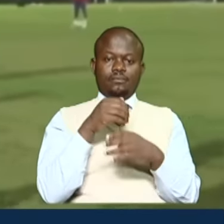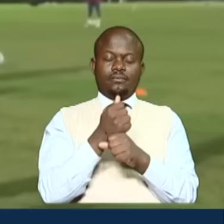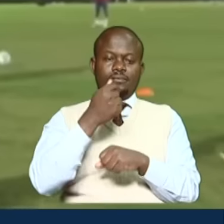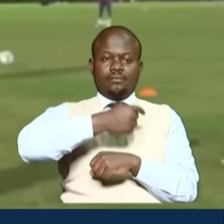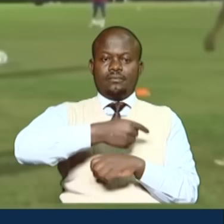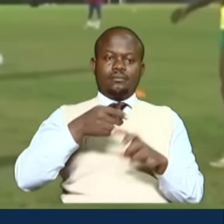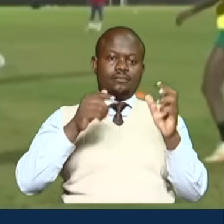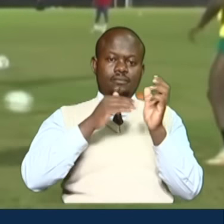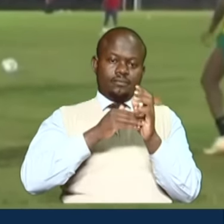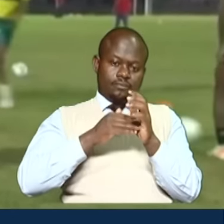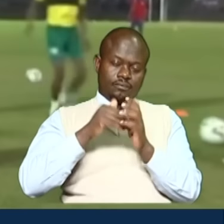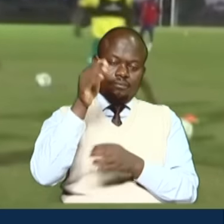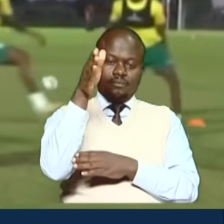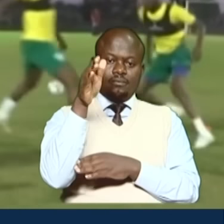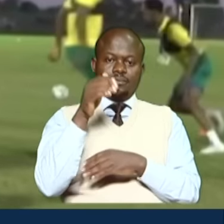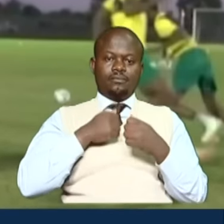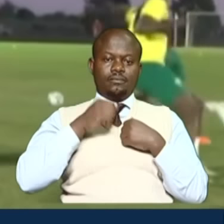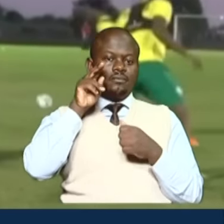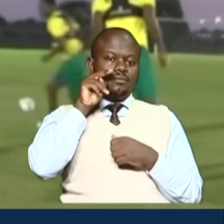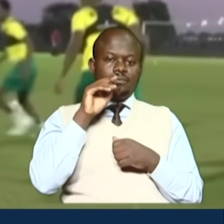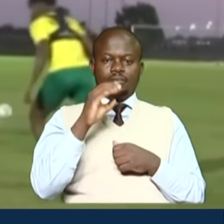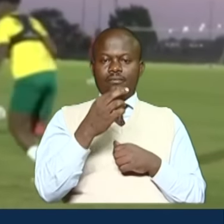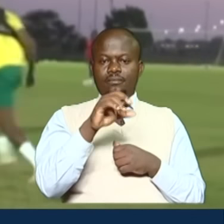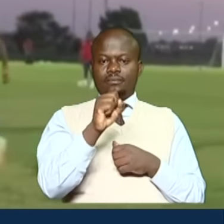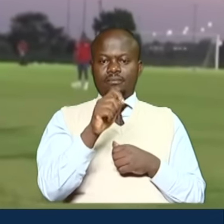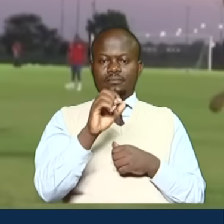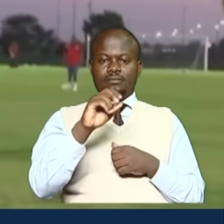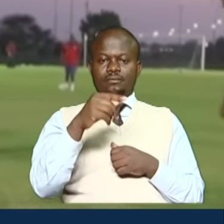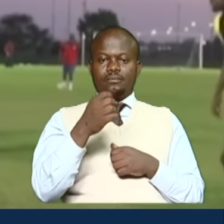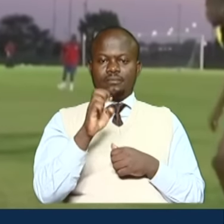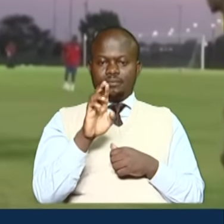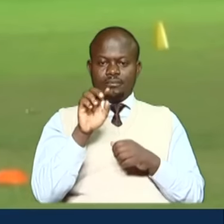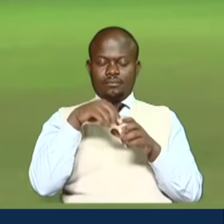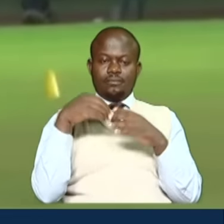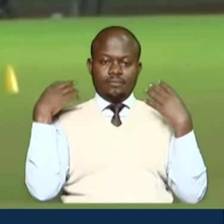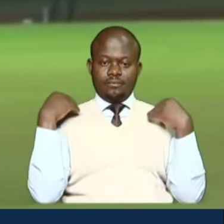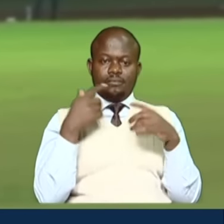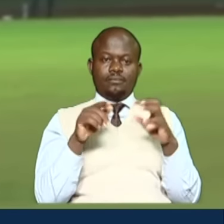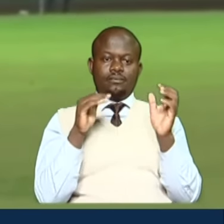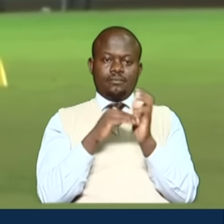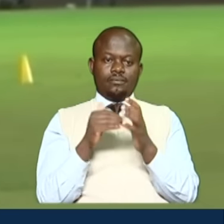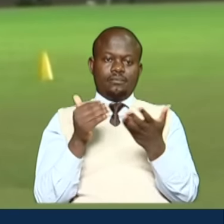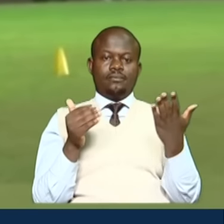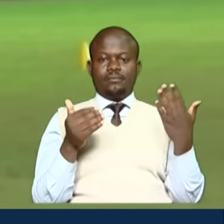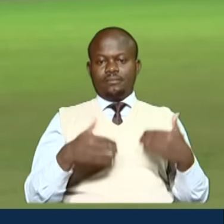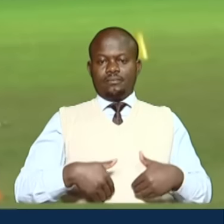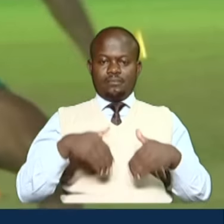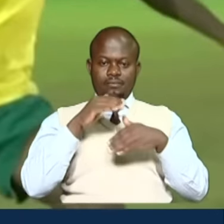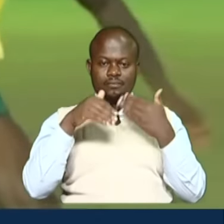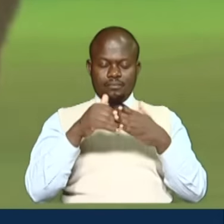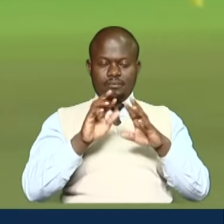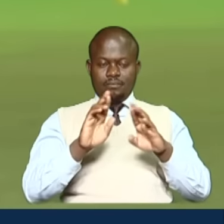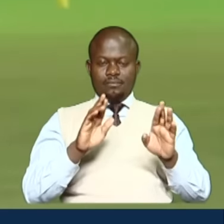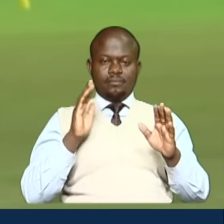ndetse ambasaderi w'u Rwanda muri Nigeria Christophe Bazivamo akaba yitabiriye imyitozo, ndetse abasore bose